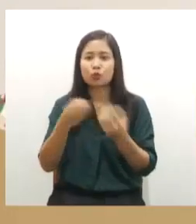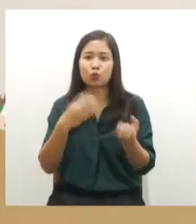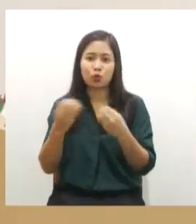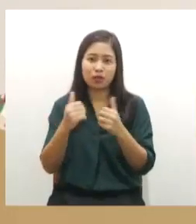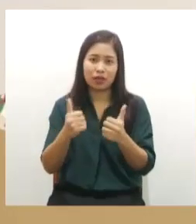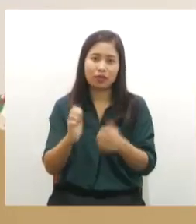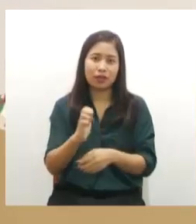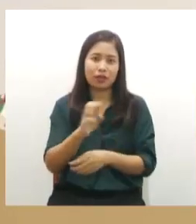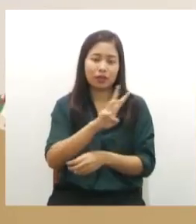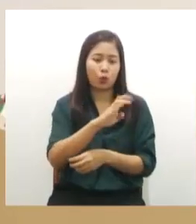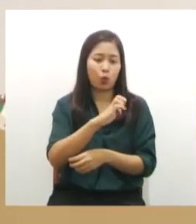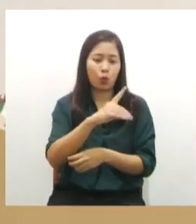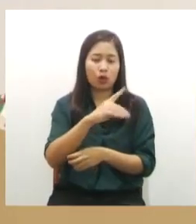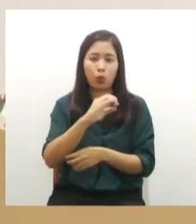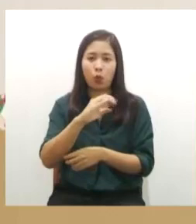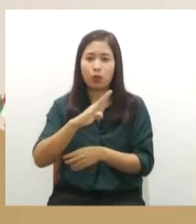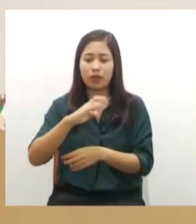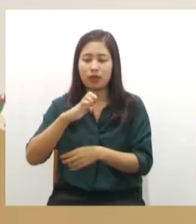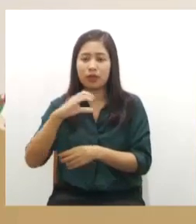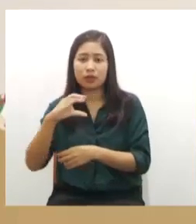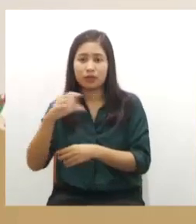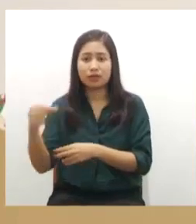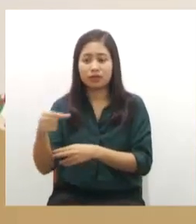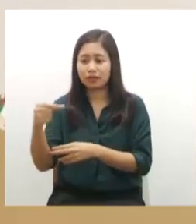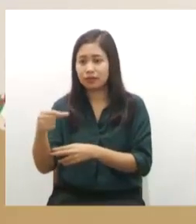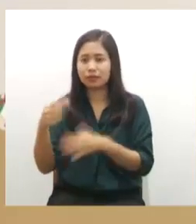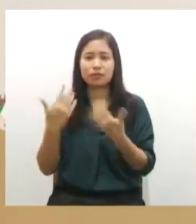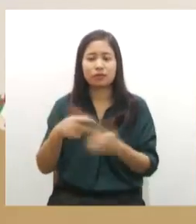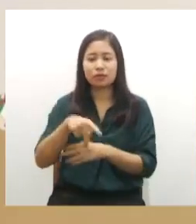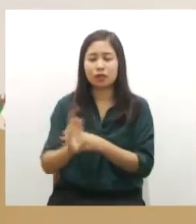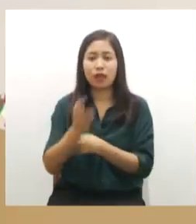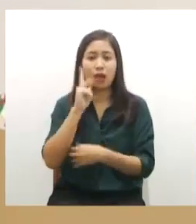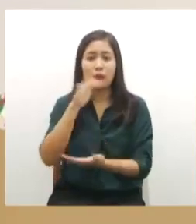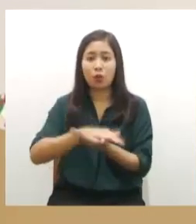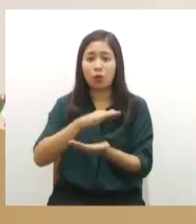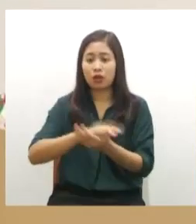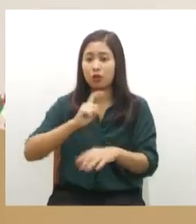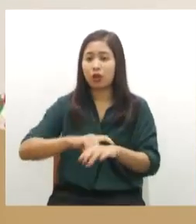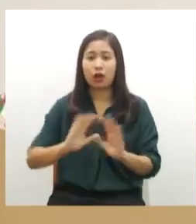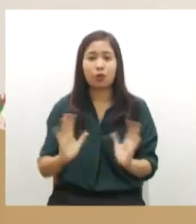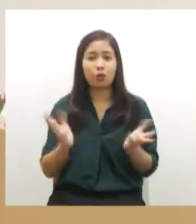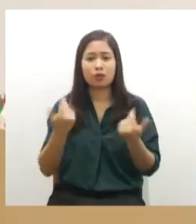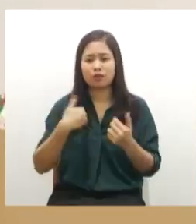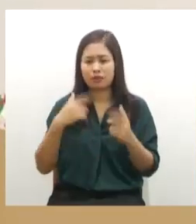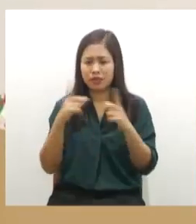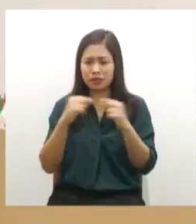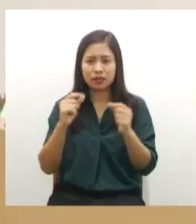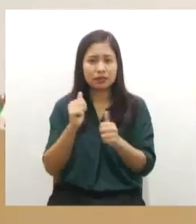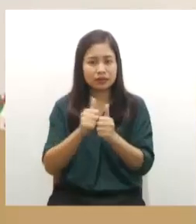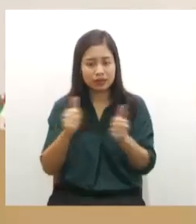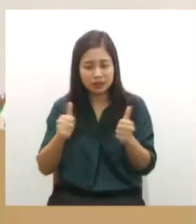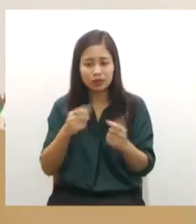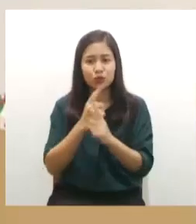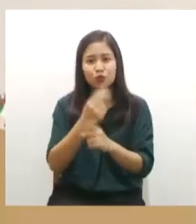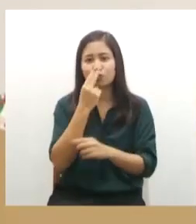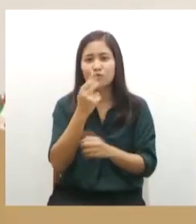ที่อีเมล vetopec@gmail.com ค่ะ และในวันนี้ครับรายการผู้เช่าข่าวโรงเรียนได้หมดเวลาลงแล้วครับแต่เรายังมีเรื่องราวที่สำคัญไว้ทุกท่านได้ติดตามกัน